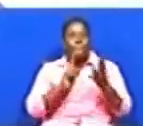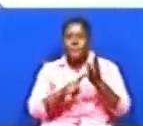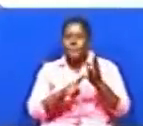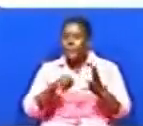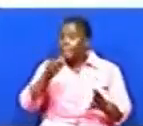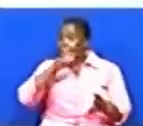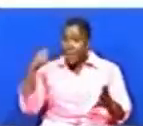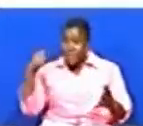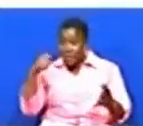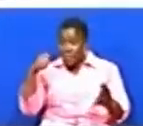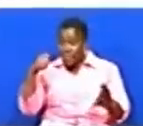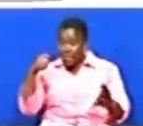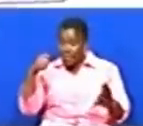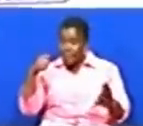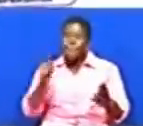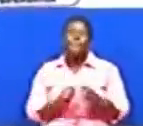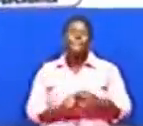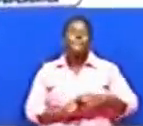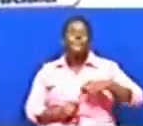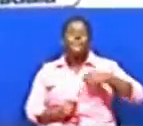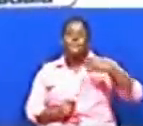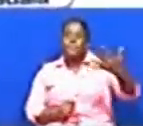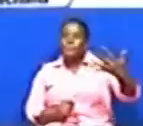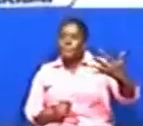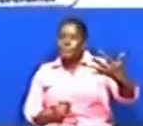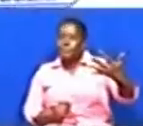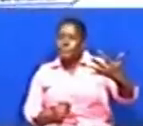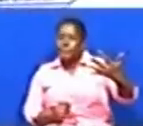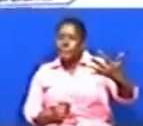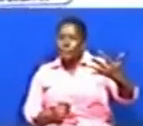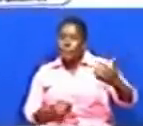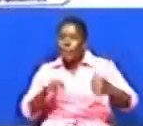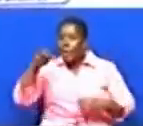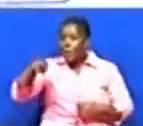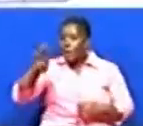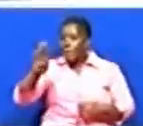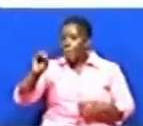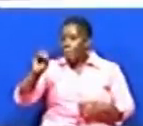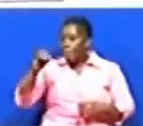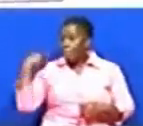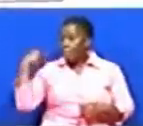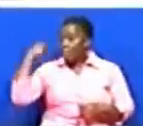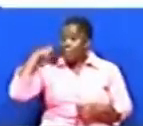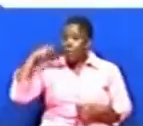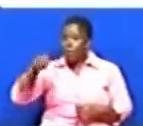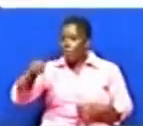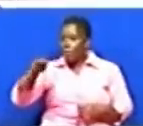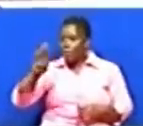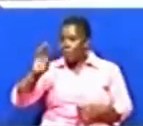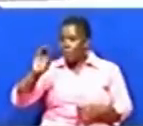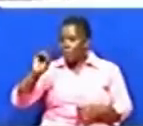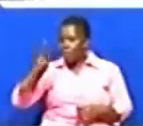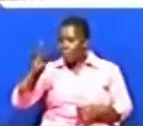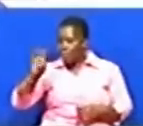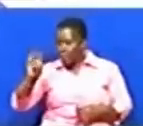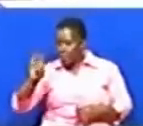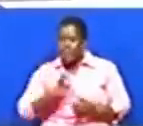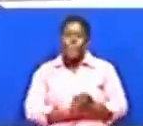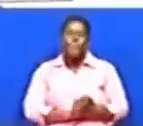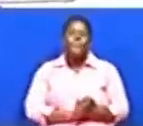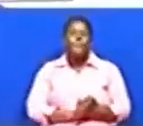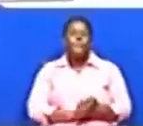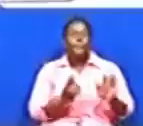Neilos, ndugu Manyama Toja Leonard, ndugu Mbowe Aikai